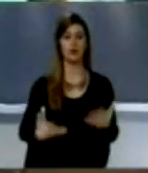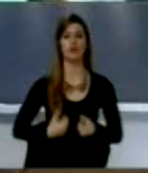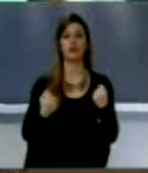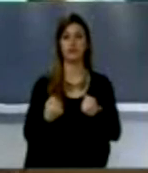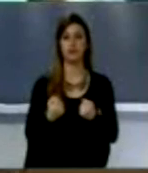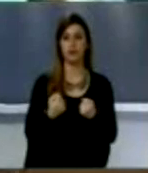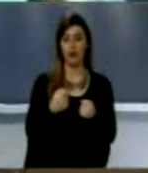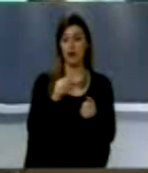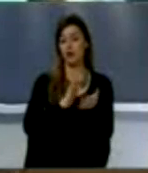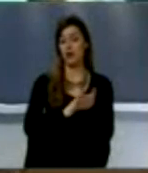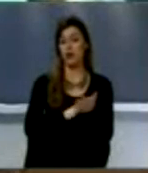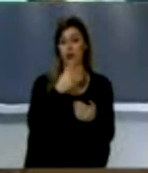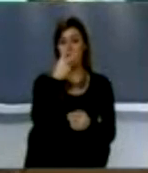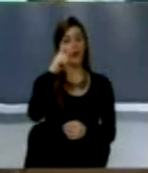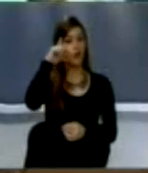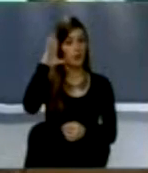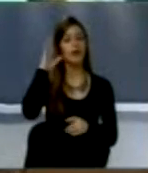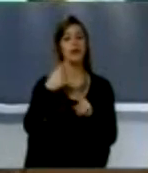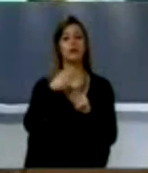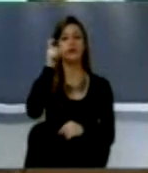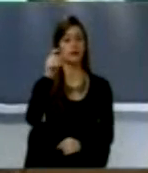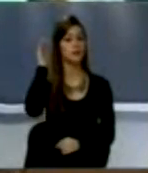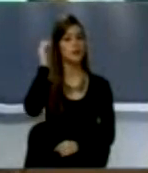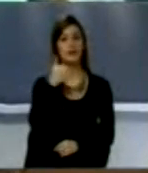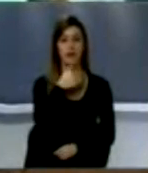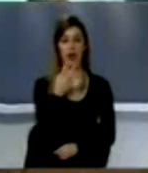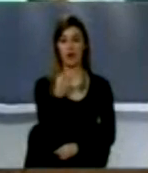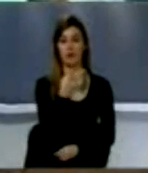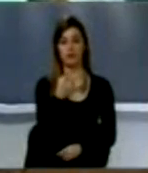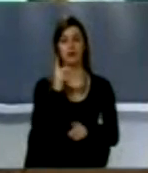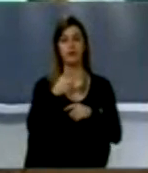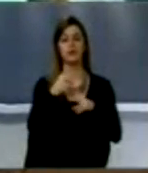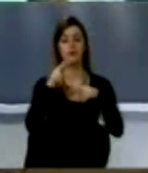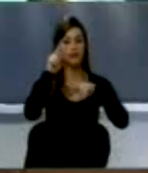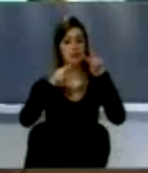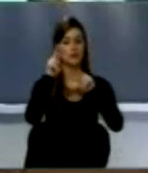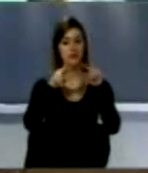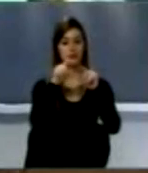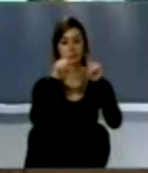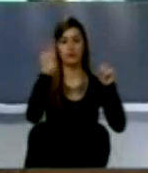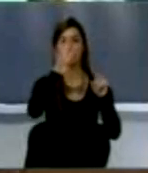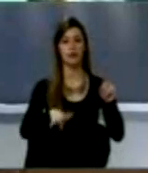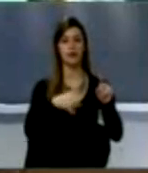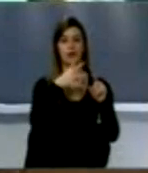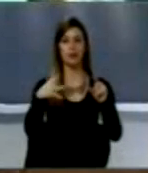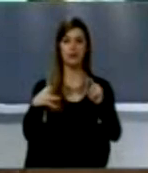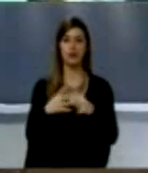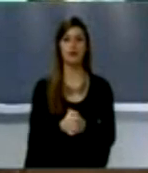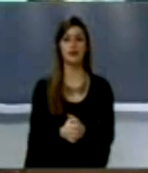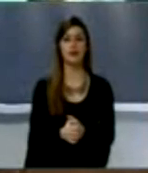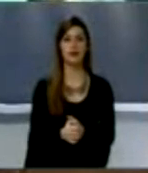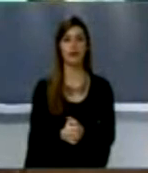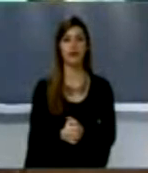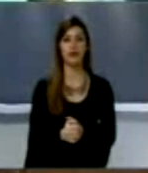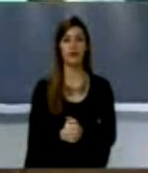nderuar deputet, sikur Kryeministri dhe Ministri i Financave të kishin shpenzuar disa minuta në leximin e tabelave buxhetore. do